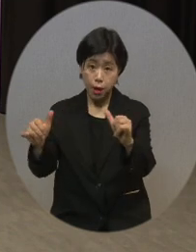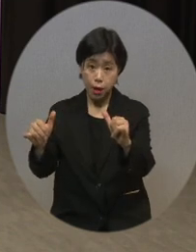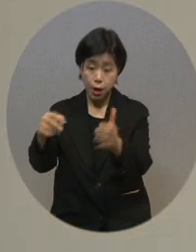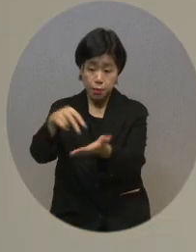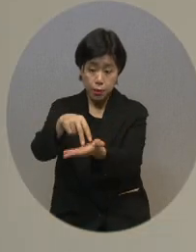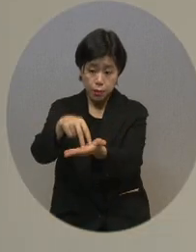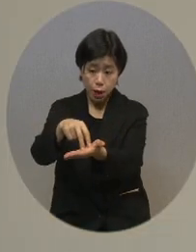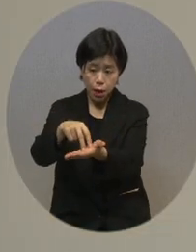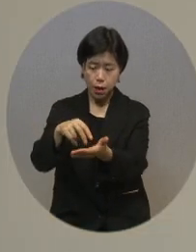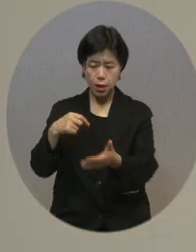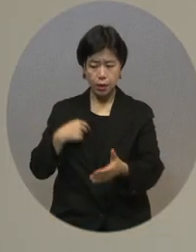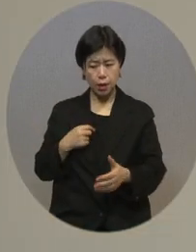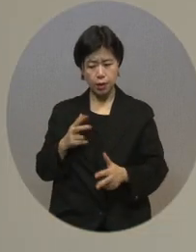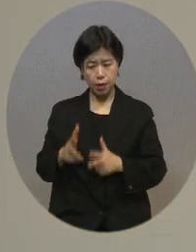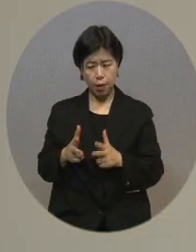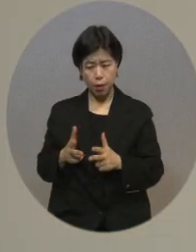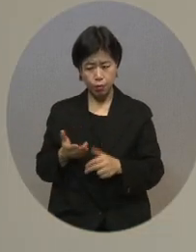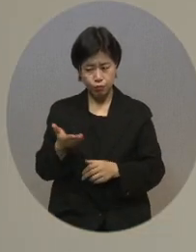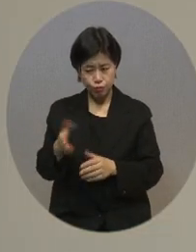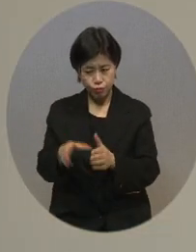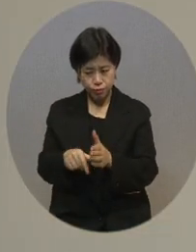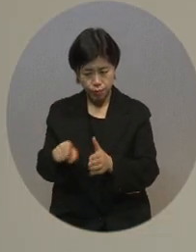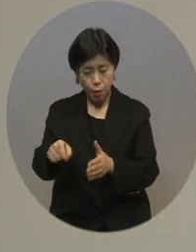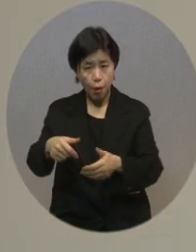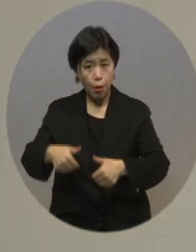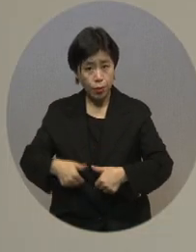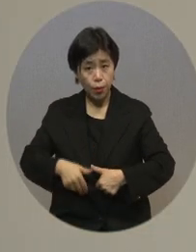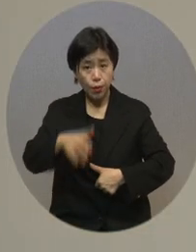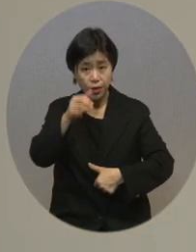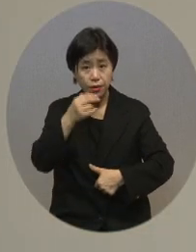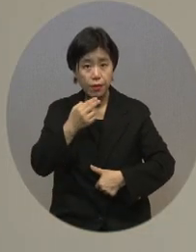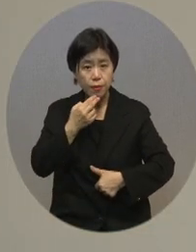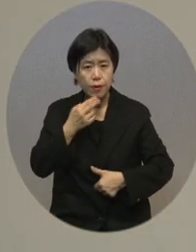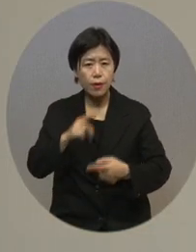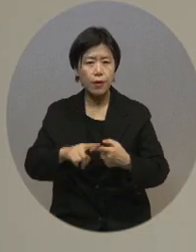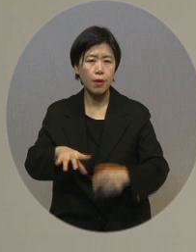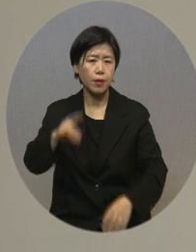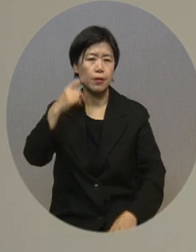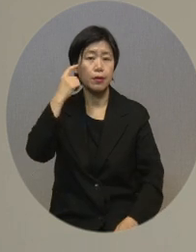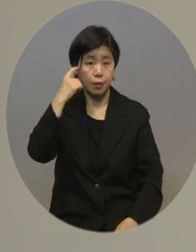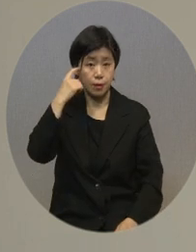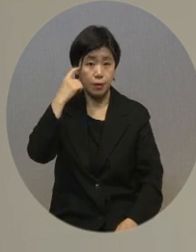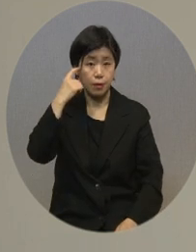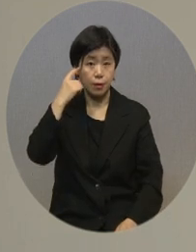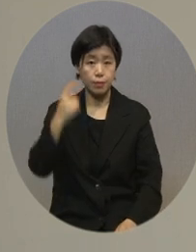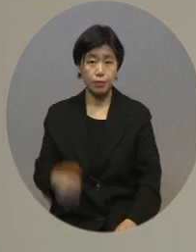하고요. 그다음에 필요한 일이라고 하더라도 또 너무 무리한